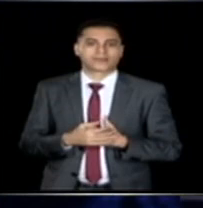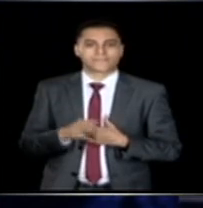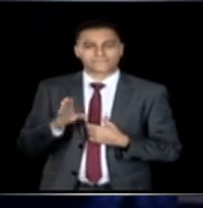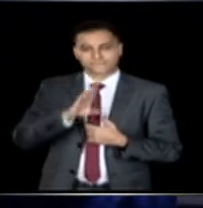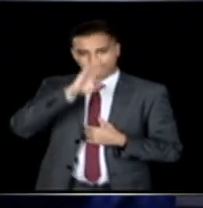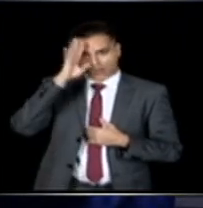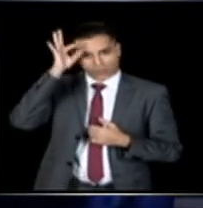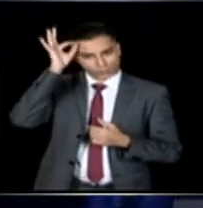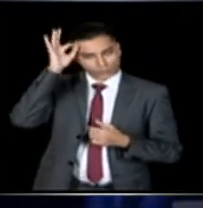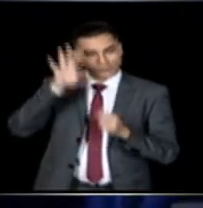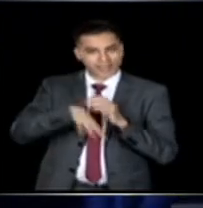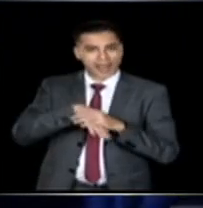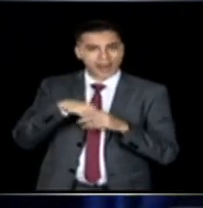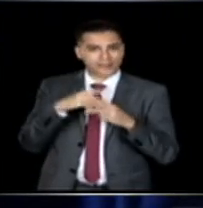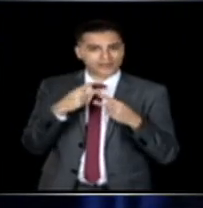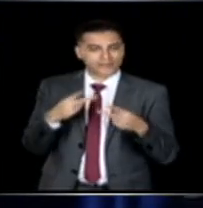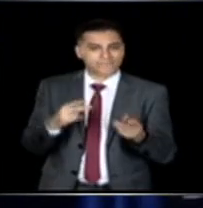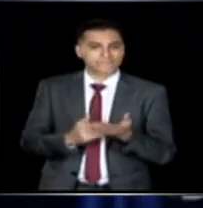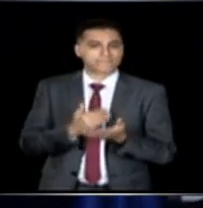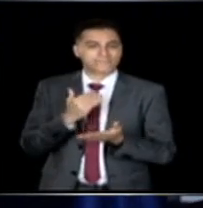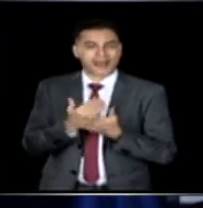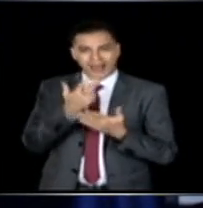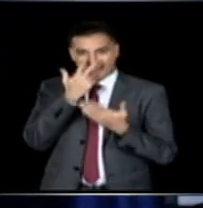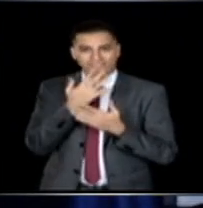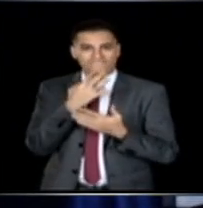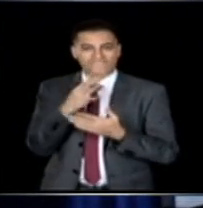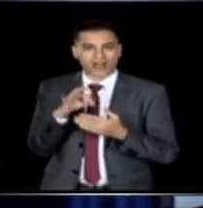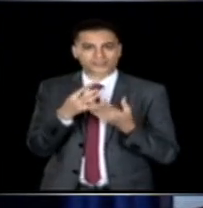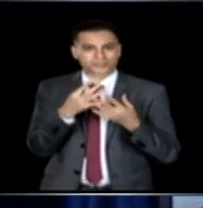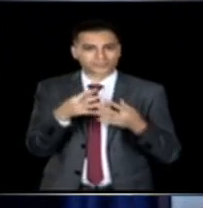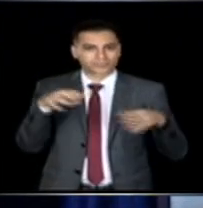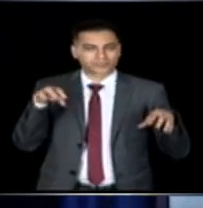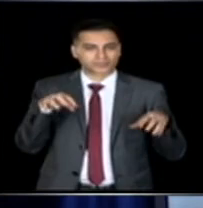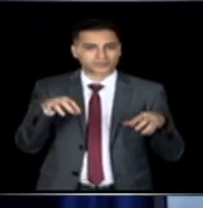مملكة تونس اتأسست بعد الاستقلال عن فرنسا